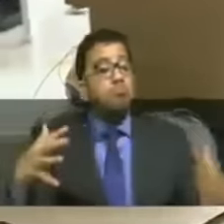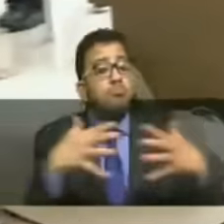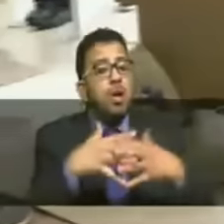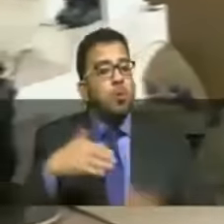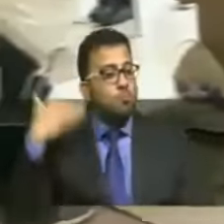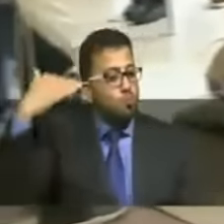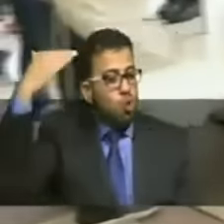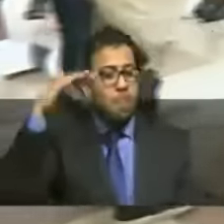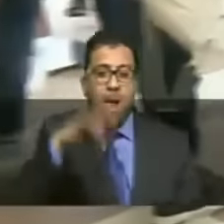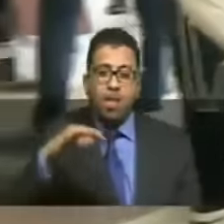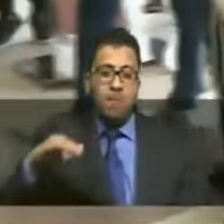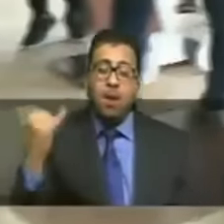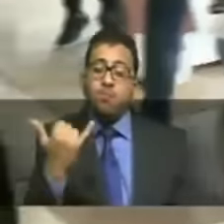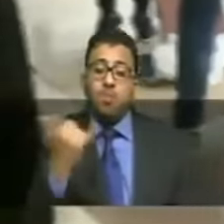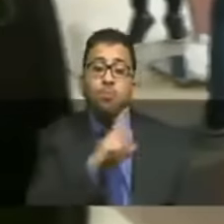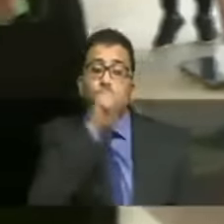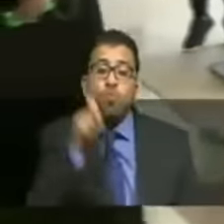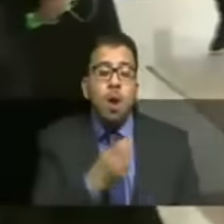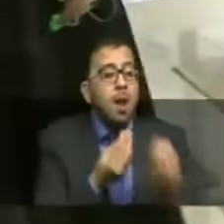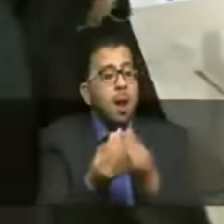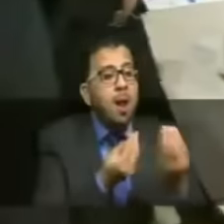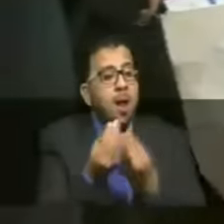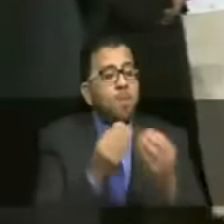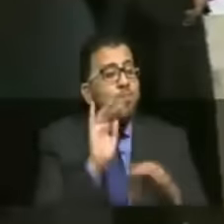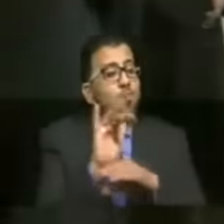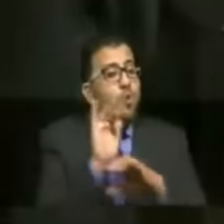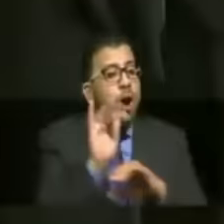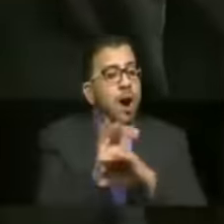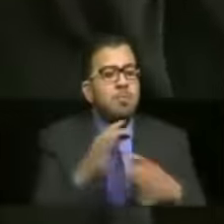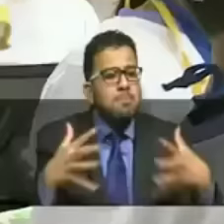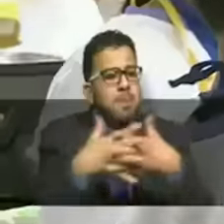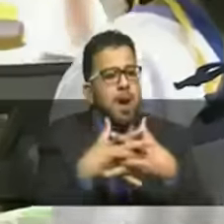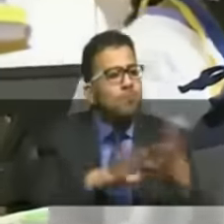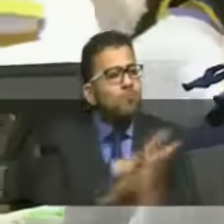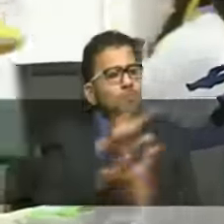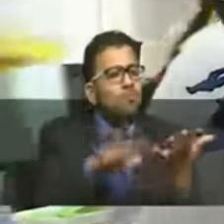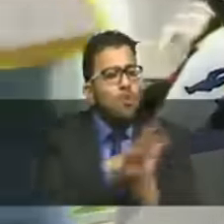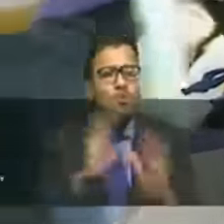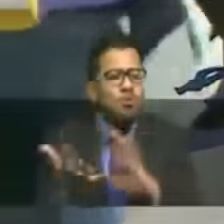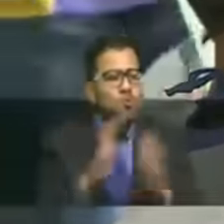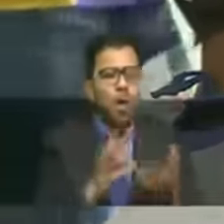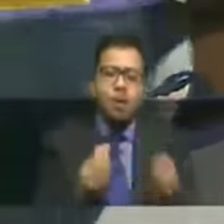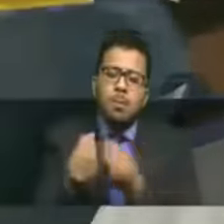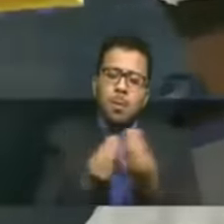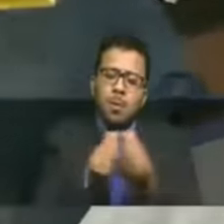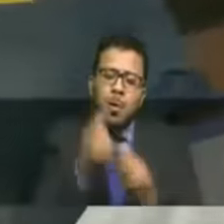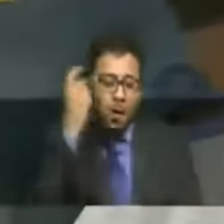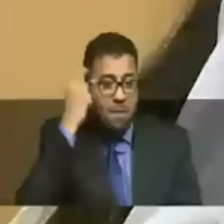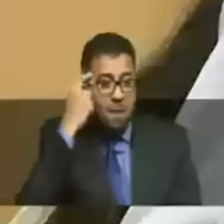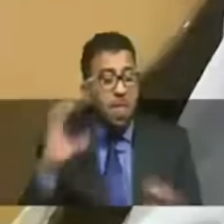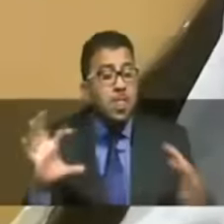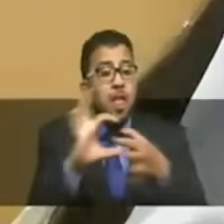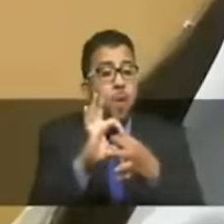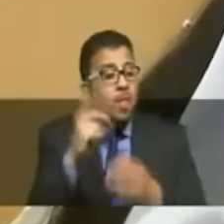الغد ليناقشوا عبر فعاليات الملتقى ما يجمعهم من قضايا، كما يهدف الملتقى إلى مد جسور